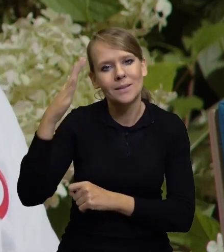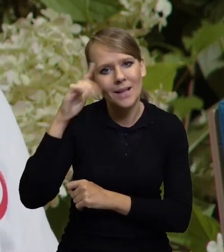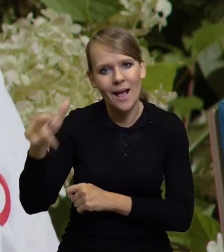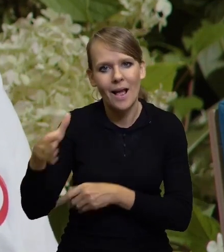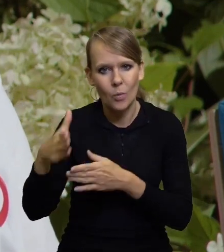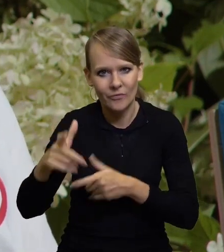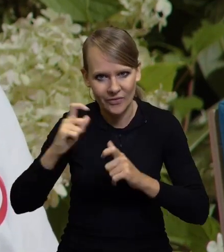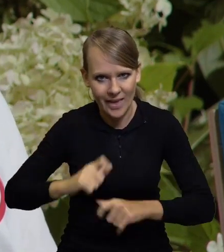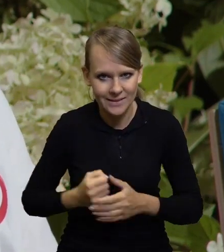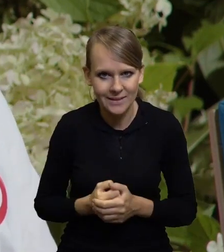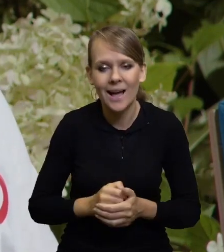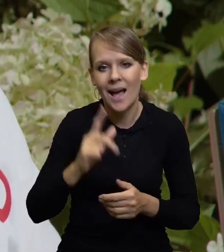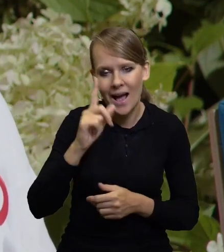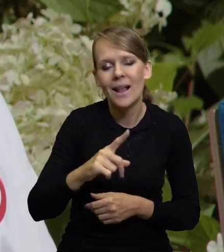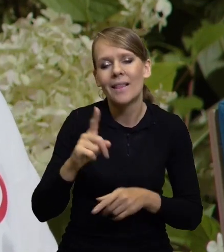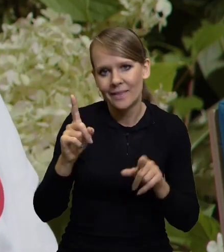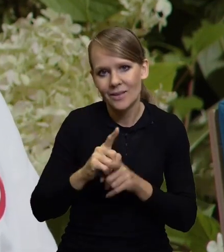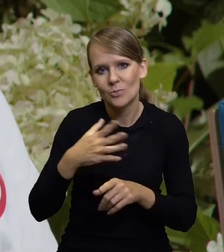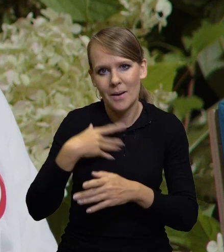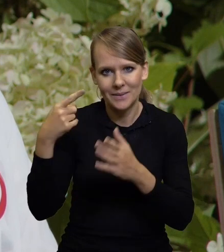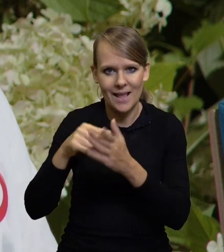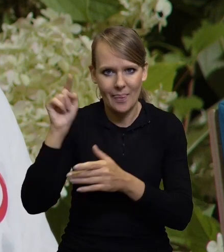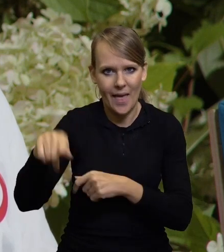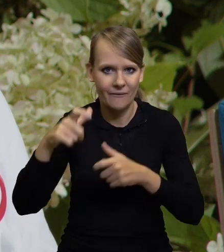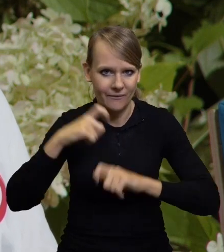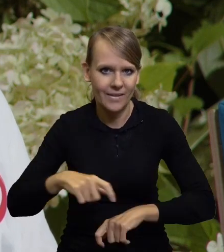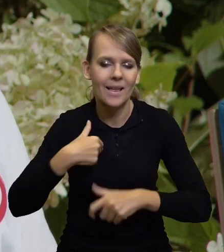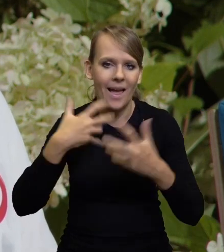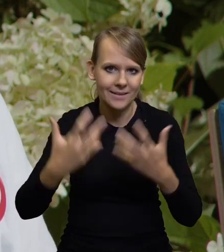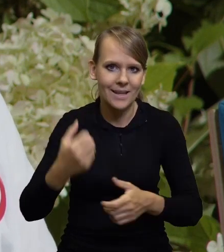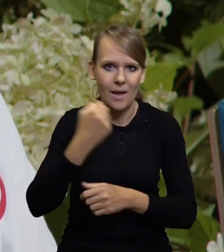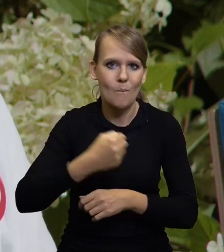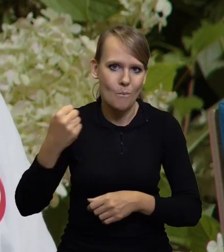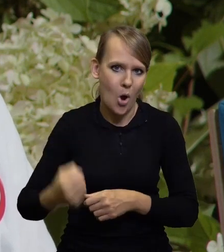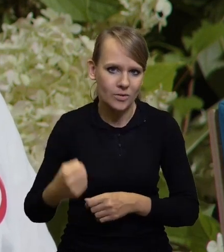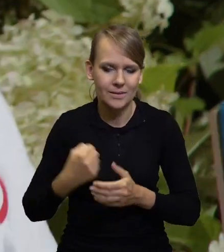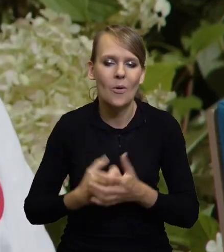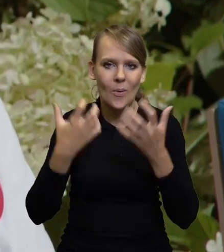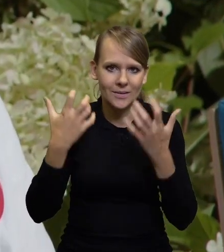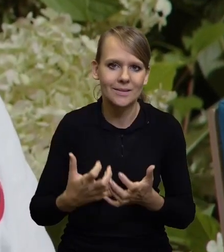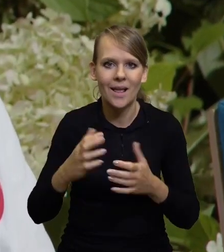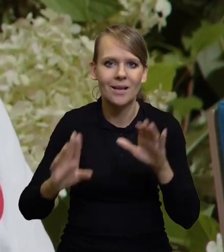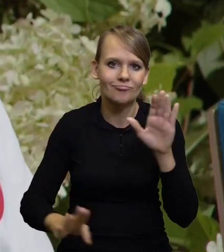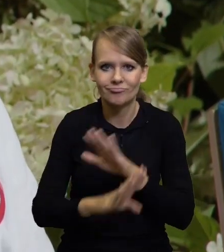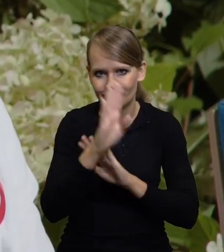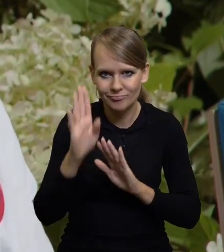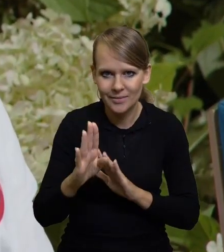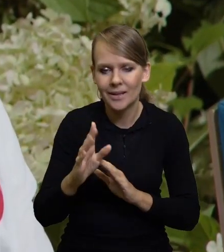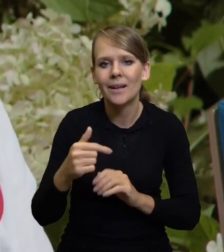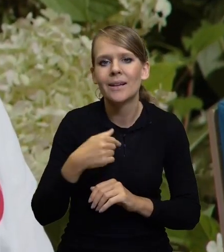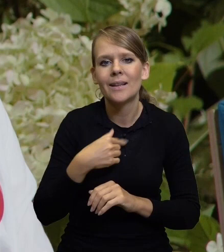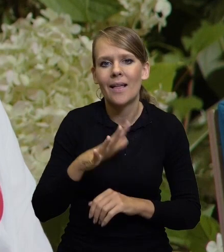Aczkolwiek zmierzam w tym momencie na wiejską, chcę zostać posłanką, chcę reprezentować. Jestem z